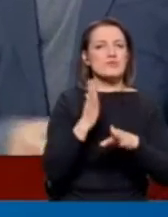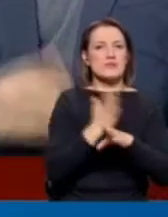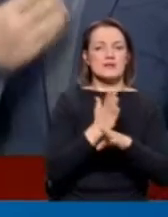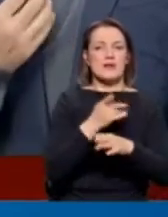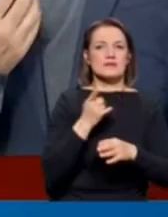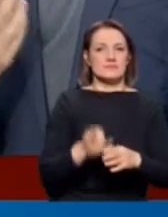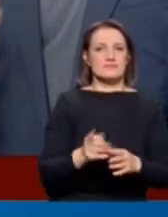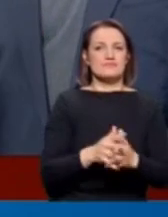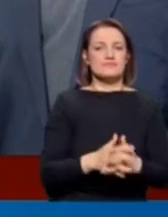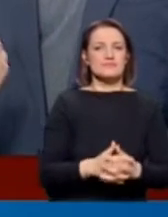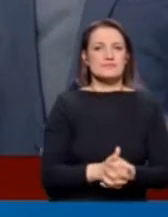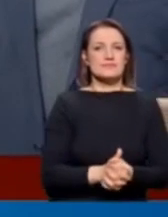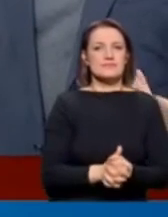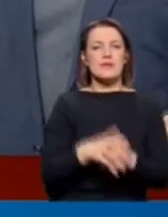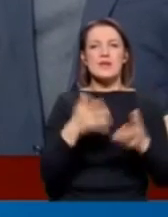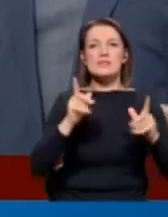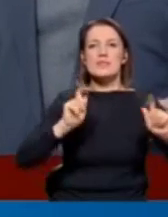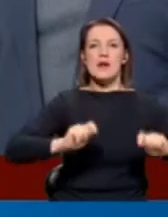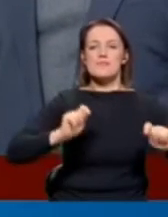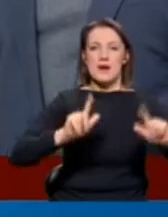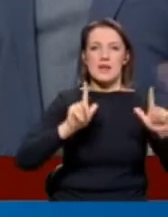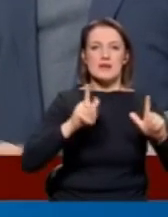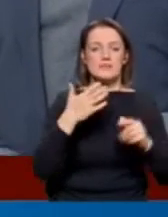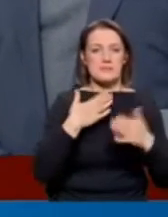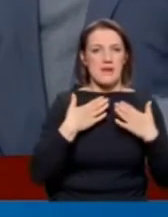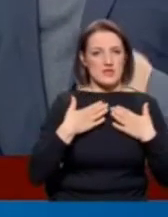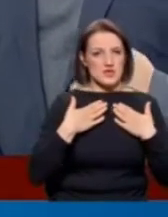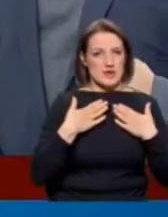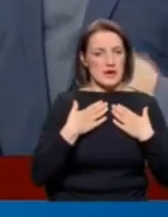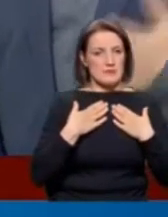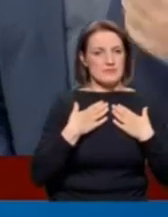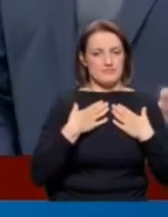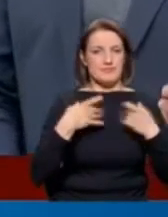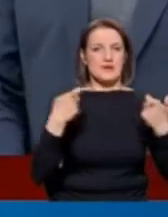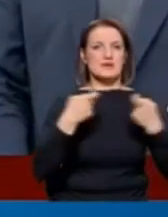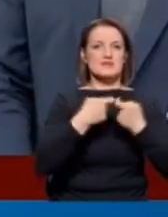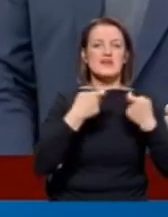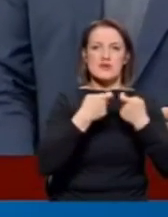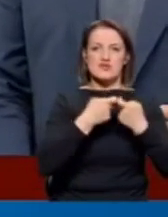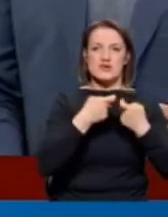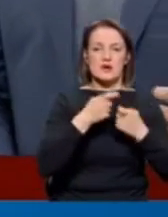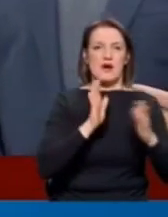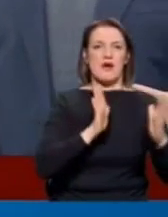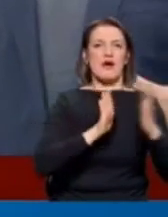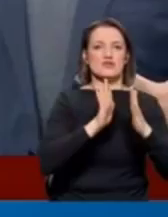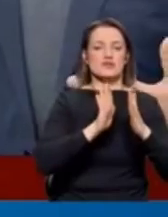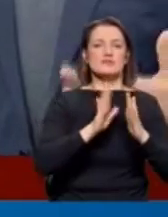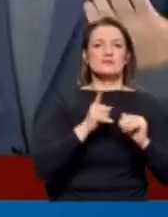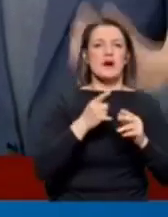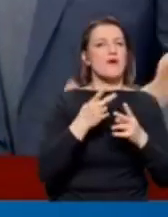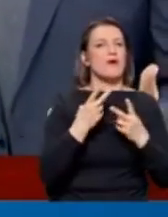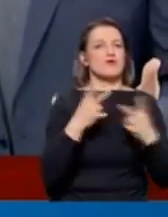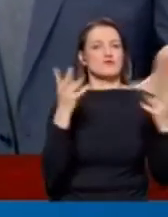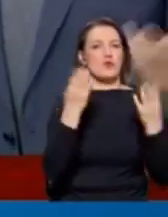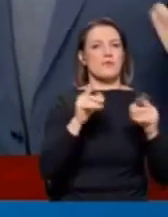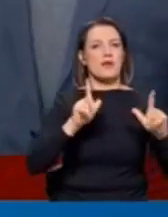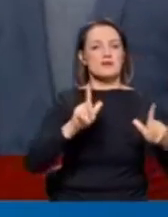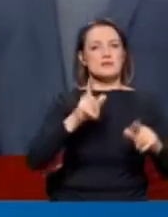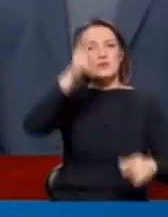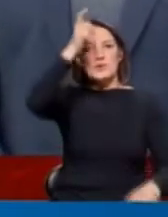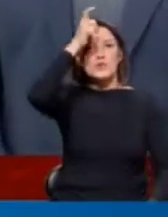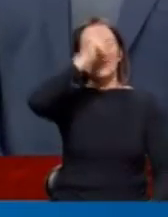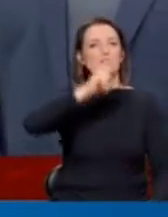benim yani ne yapmak lazım bence savaşa karşı çok açık tavır almak lazım ya Türkiye'nin